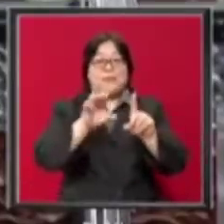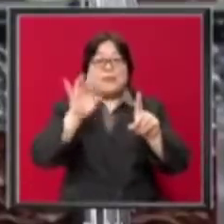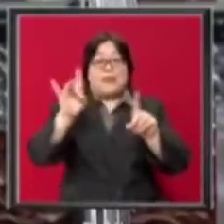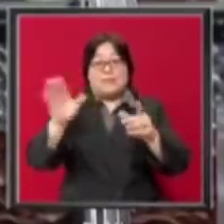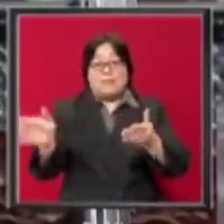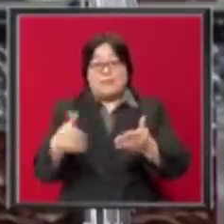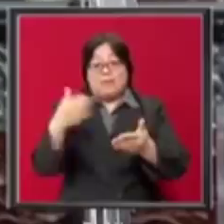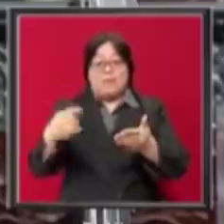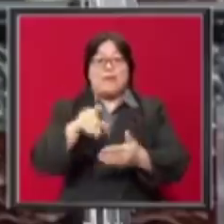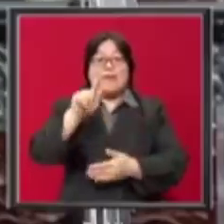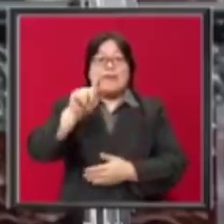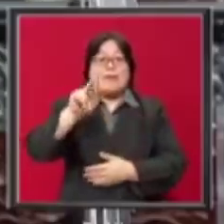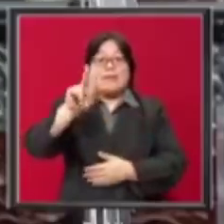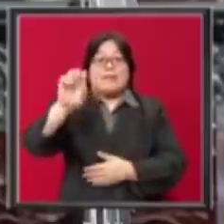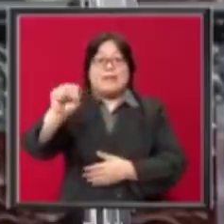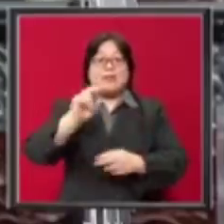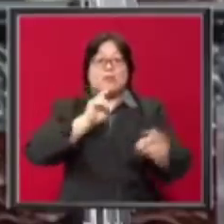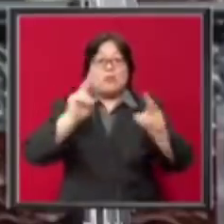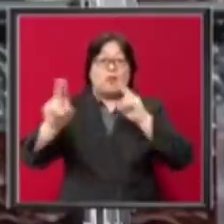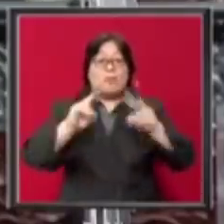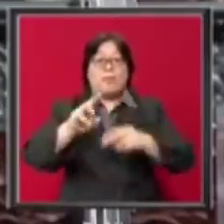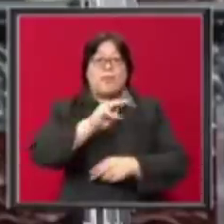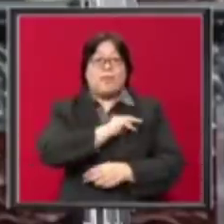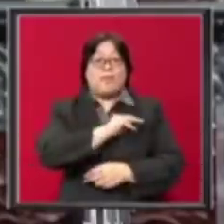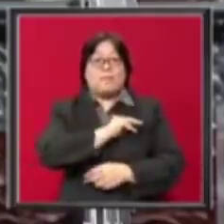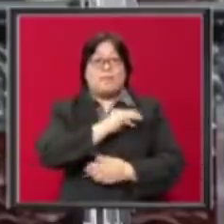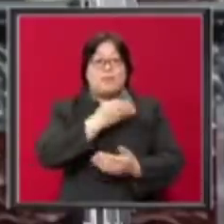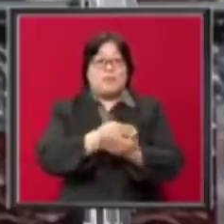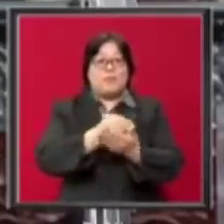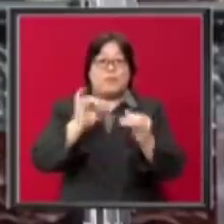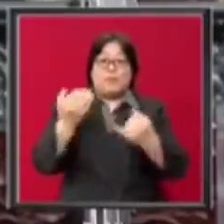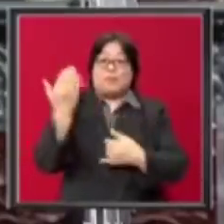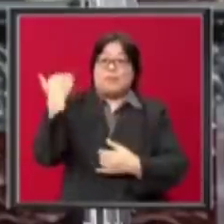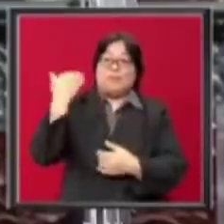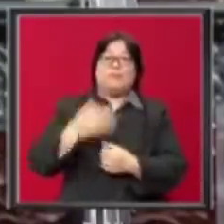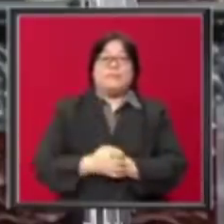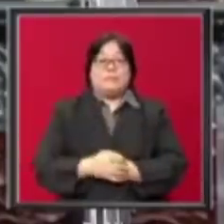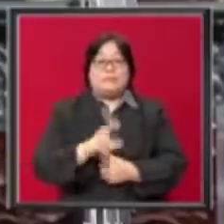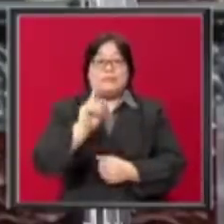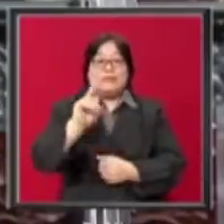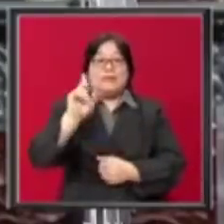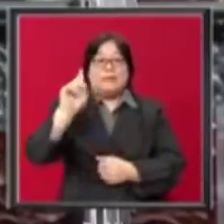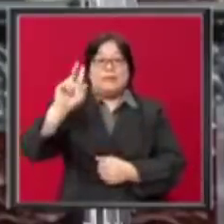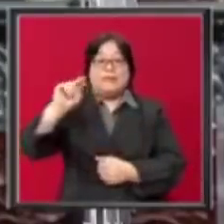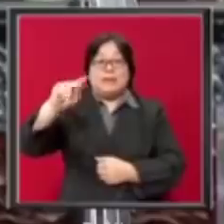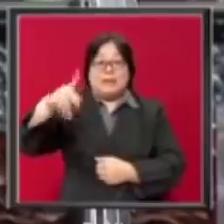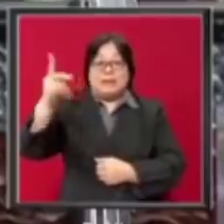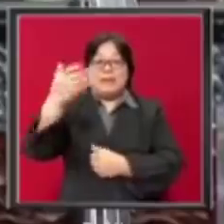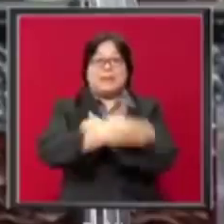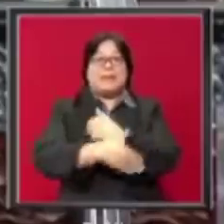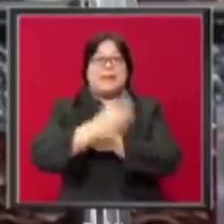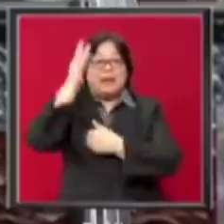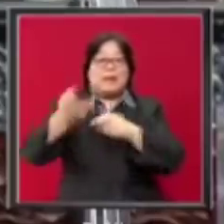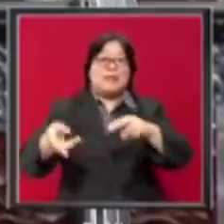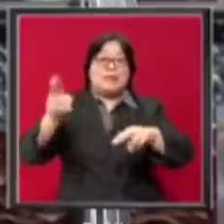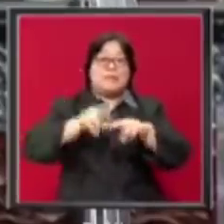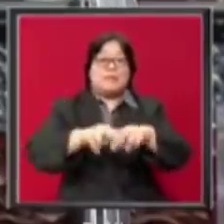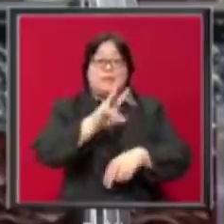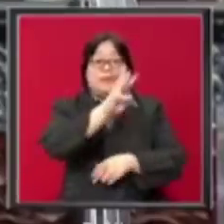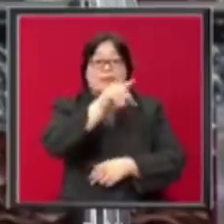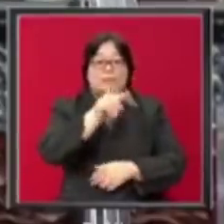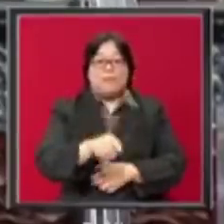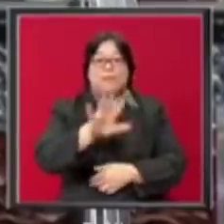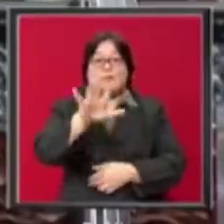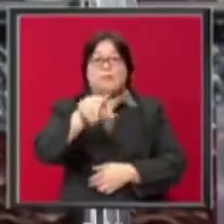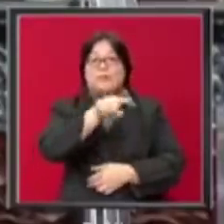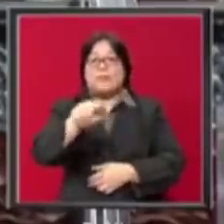108 muka surat teks ucapan Menteri Kewangan hari Jumaat lepas, KDNK negara akan bertambah sebanyak